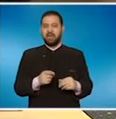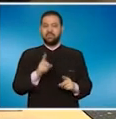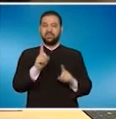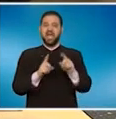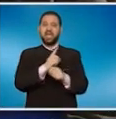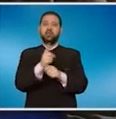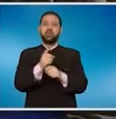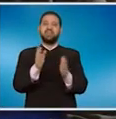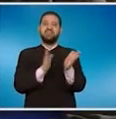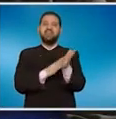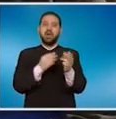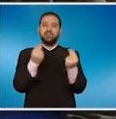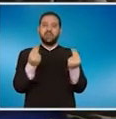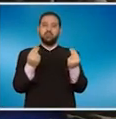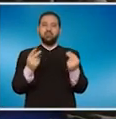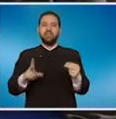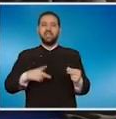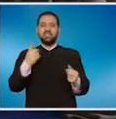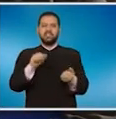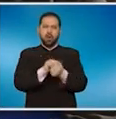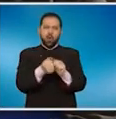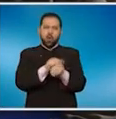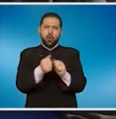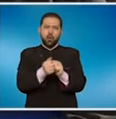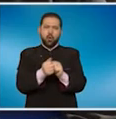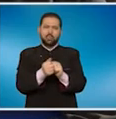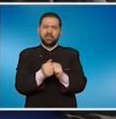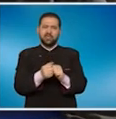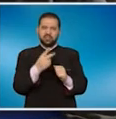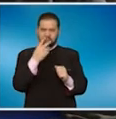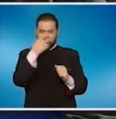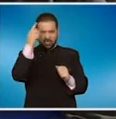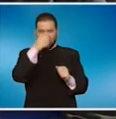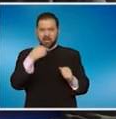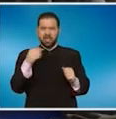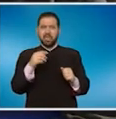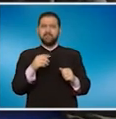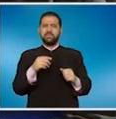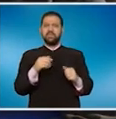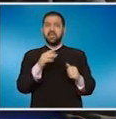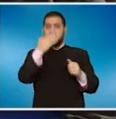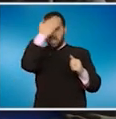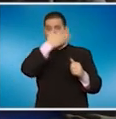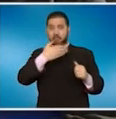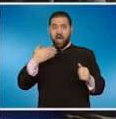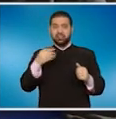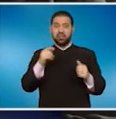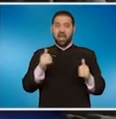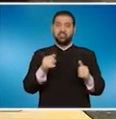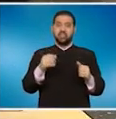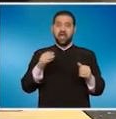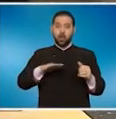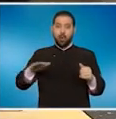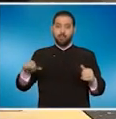bune. Deci, atât, dacă vreți, există o bătălie și imaginea aceea de la început din Efeseni, din Tesaloniceni, cu fiii luminii și